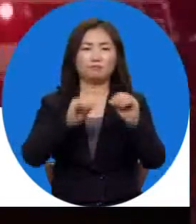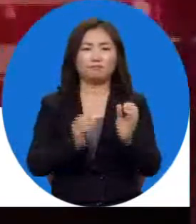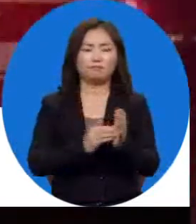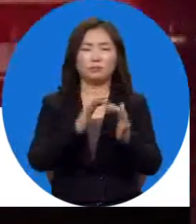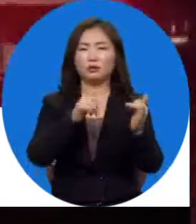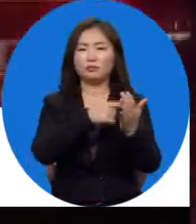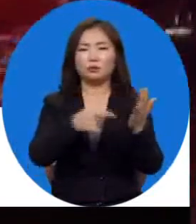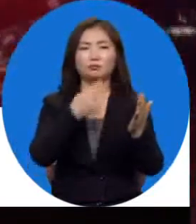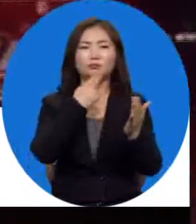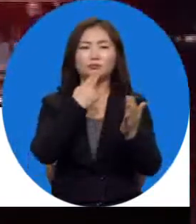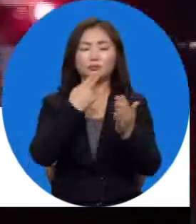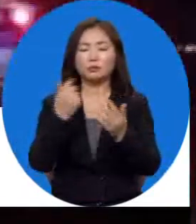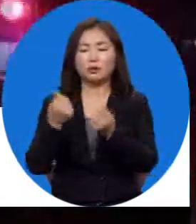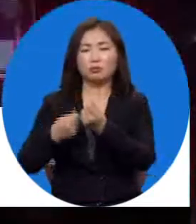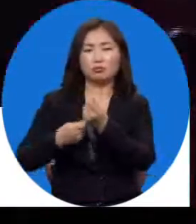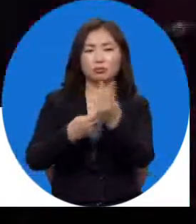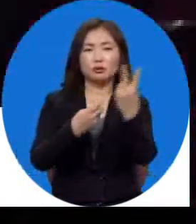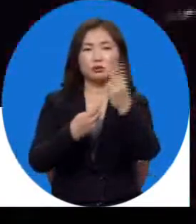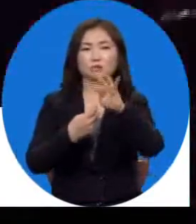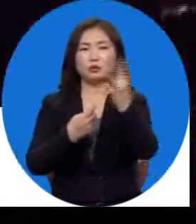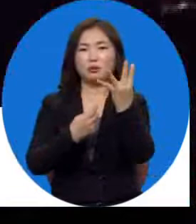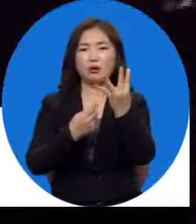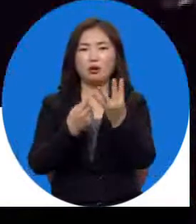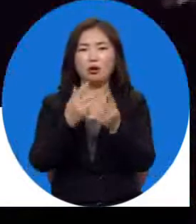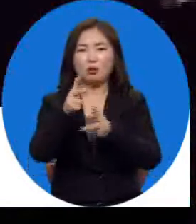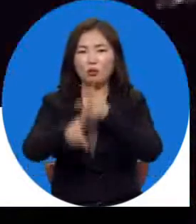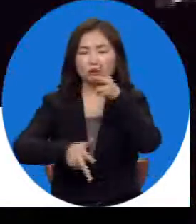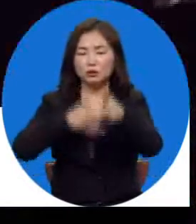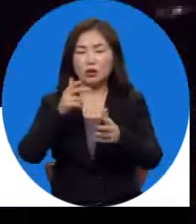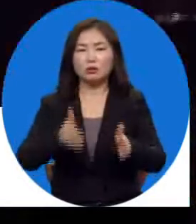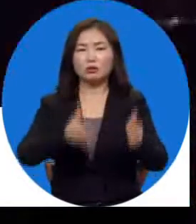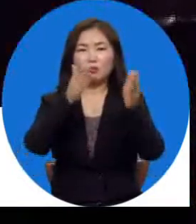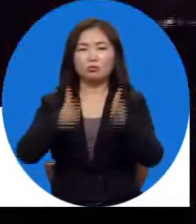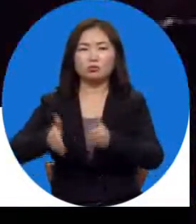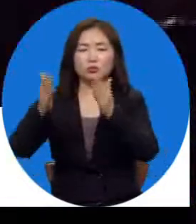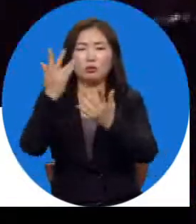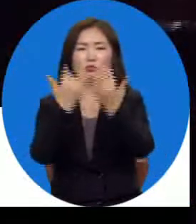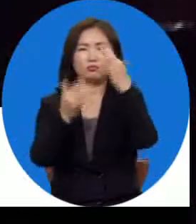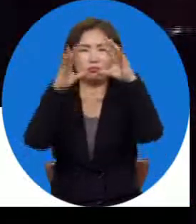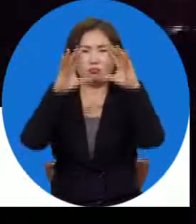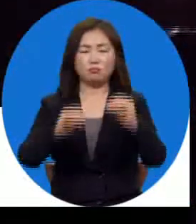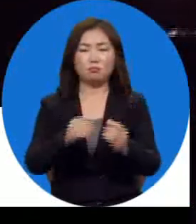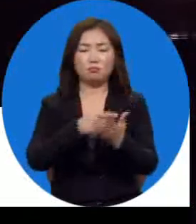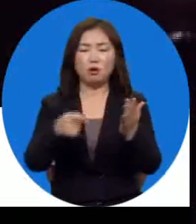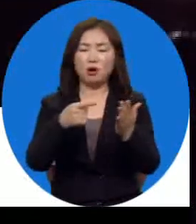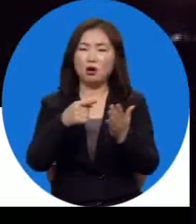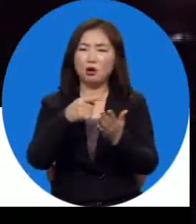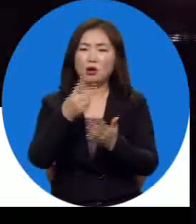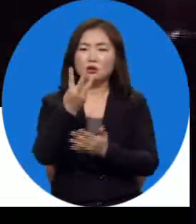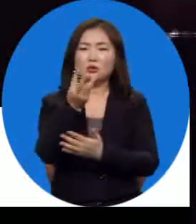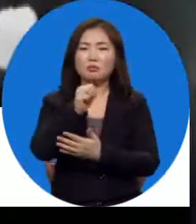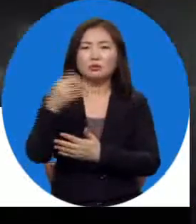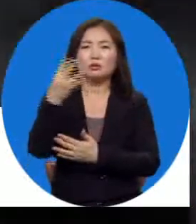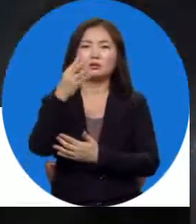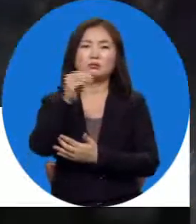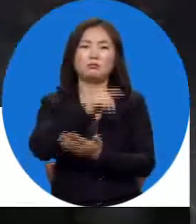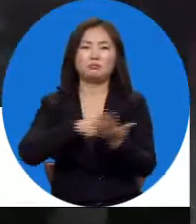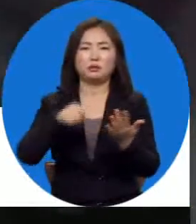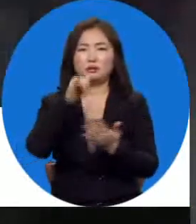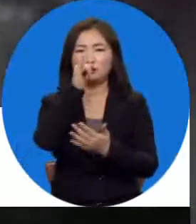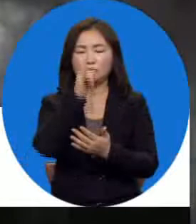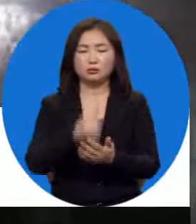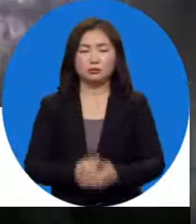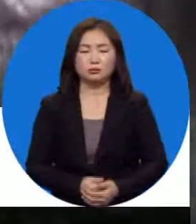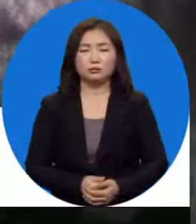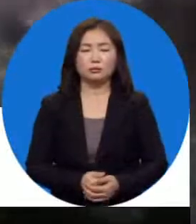인명피해는 없었지만 2400여 제곱미터 규모의 공장 검을 2개 동이 모두 불에 타 소방서 추산 3억 4천만 원의 재산피해가